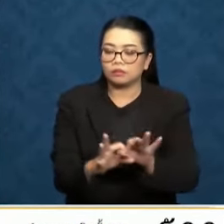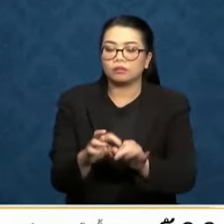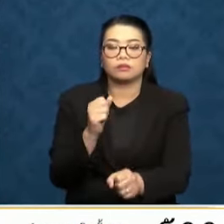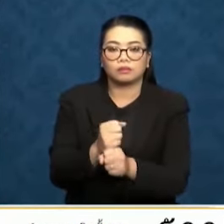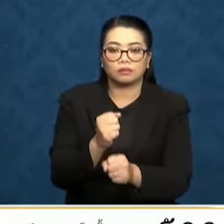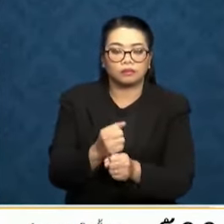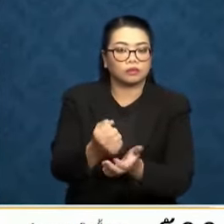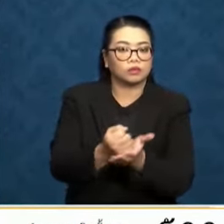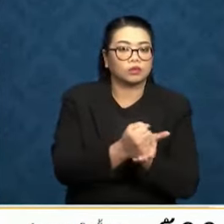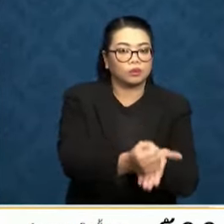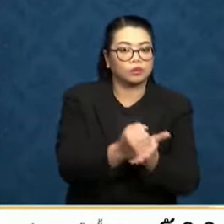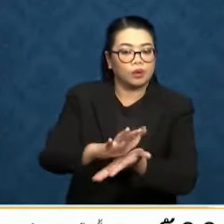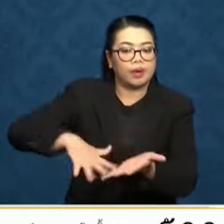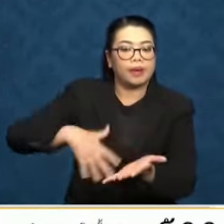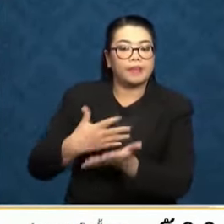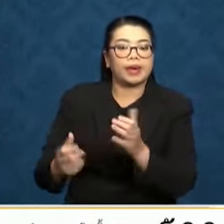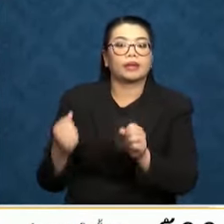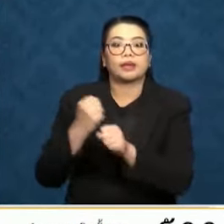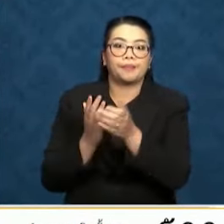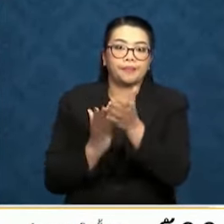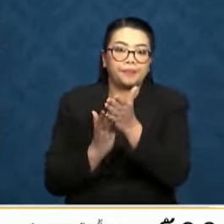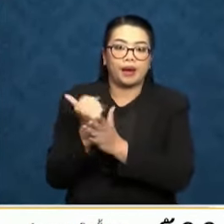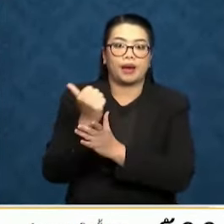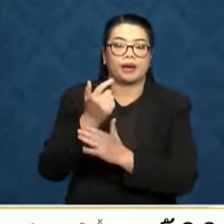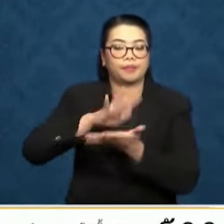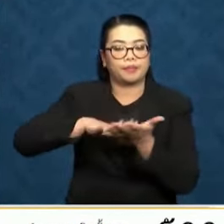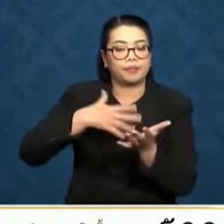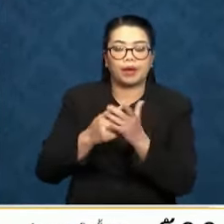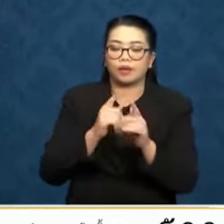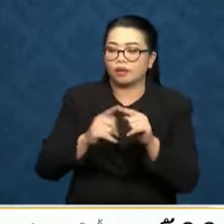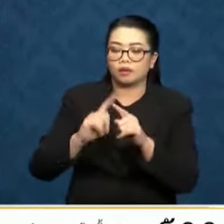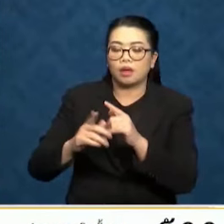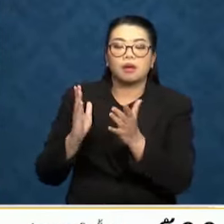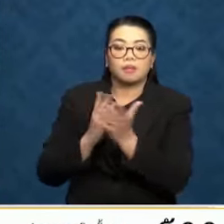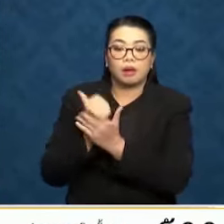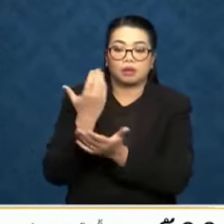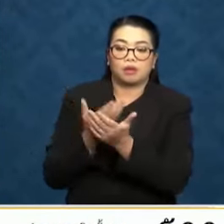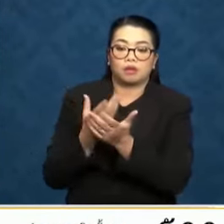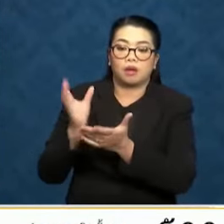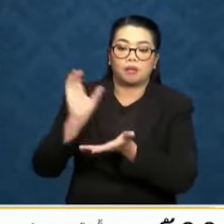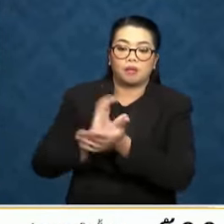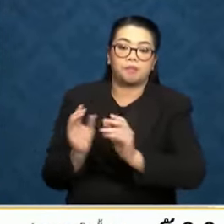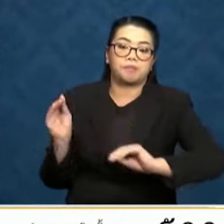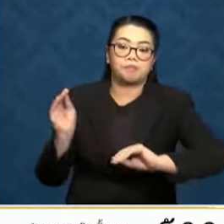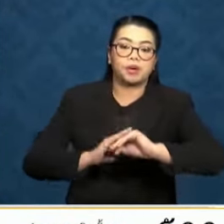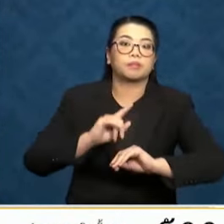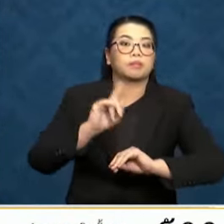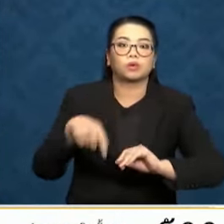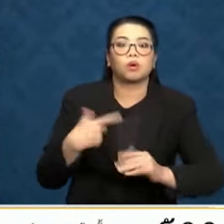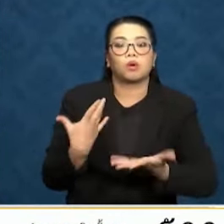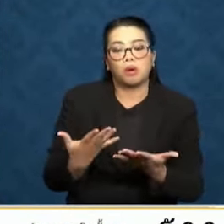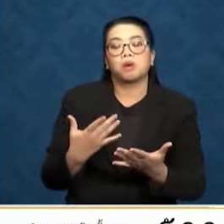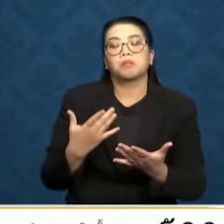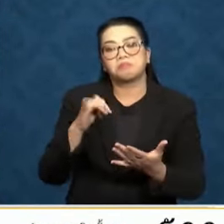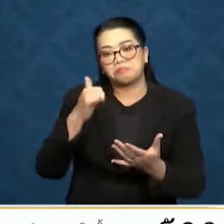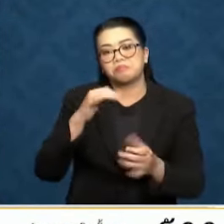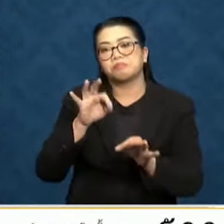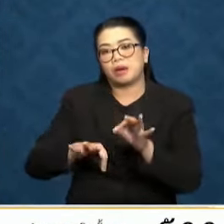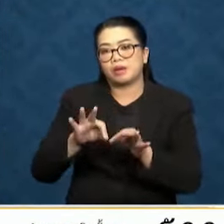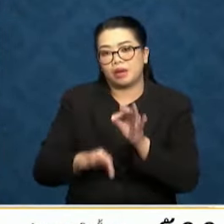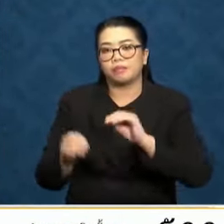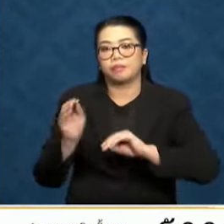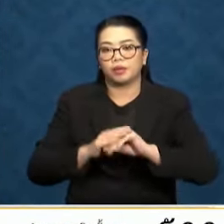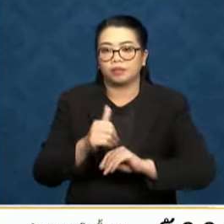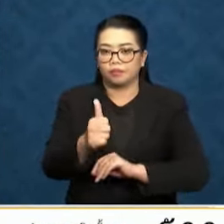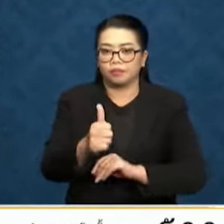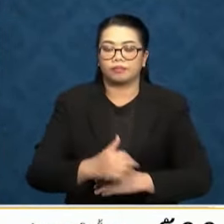ที่ช่วยให้นโยบายของรัฐบาลประสบความสำเร็จได้โดยไม่ต้องใช้งบประมาณเพิ่มแม้แต่บาทเดียวเผลอๆประหยัดด้วยค่ะอีกทั้งนะ